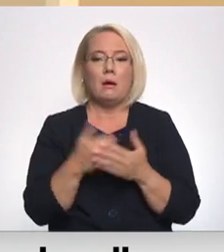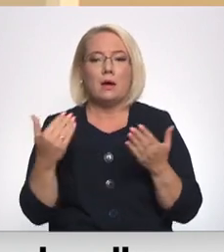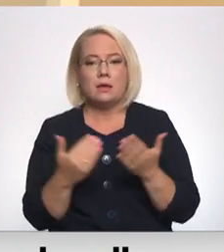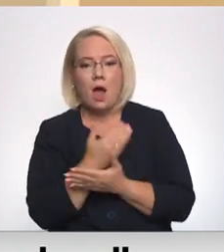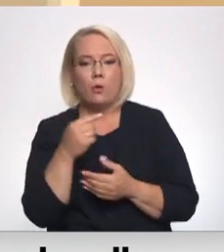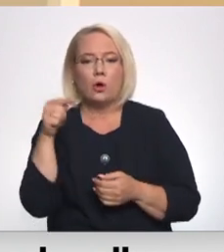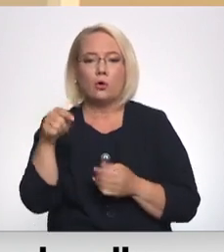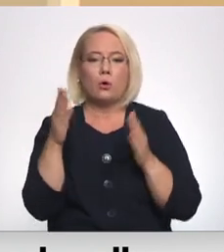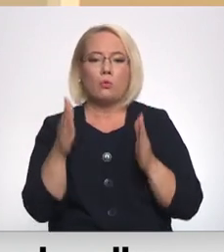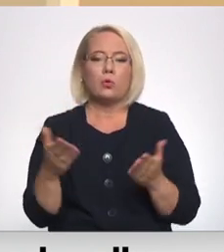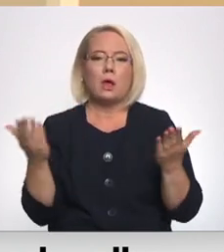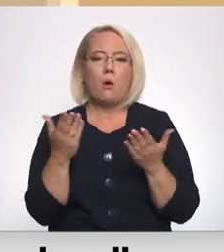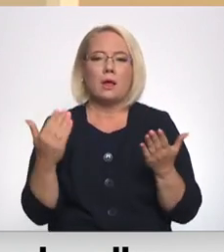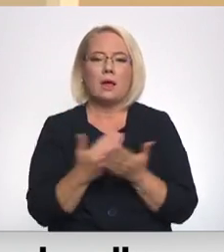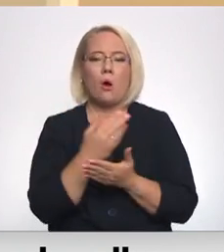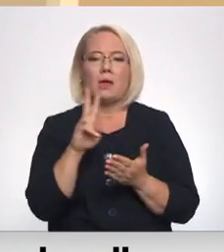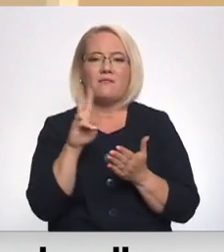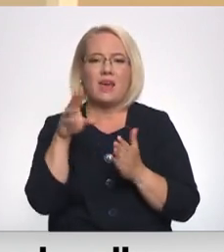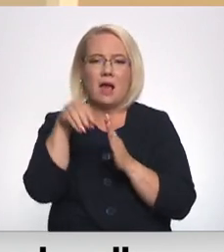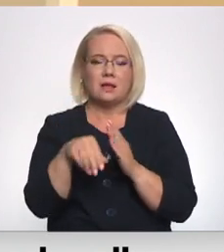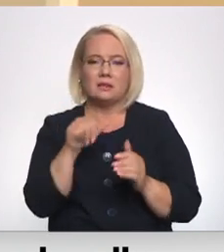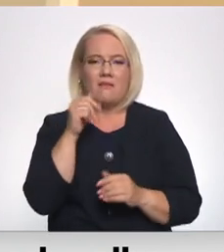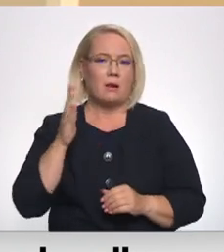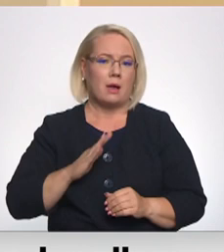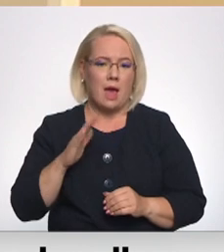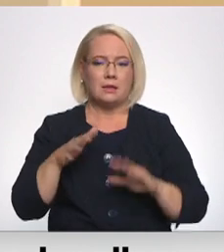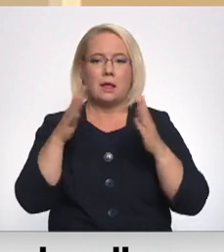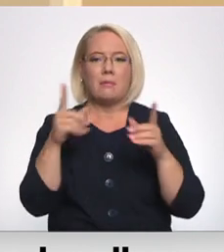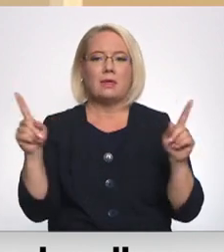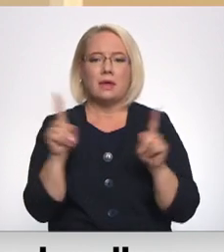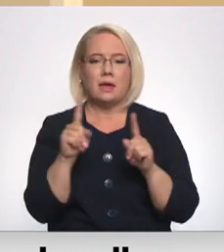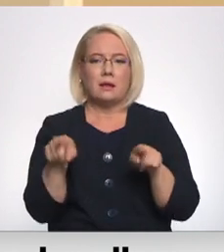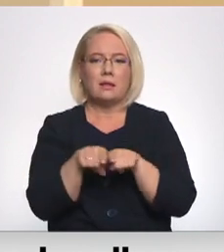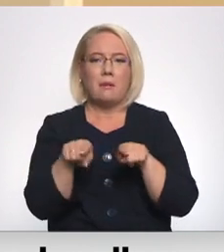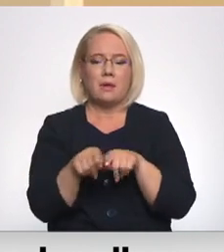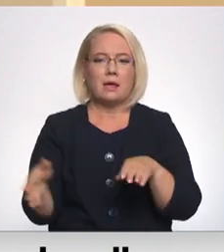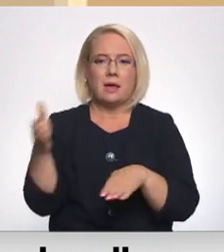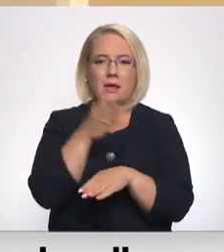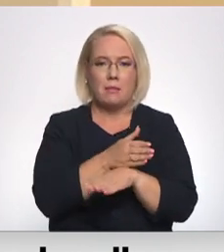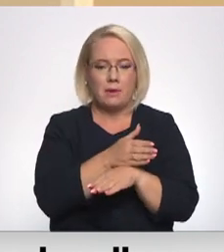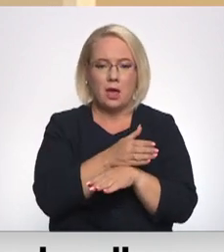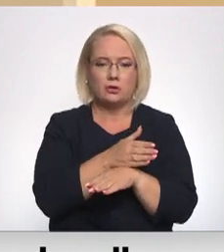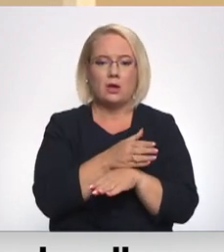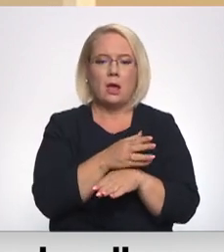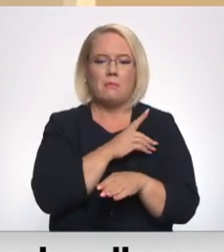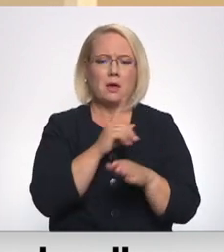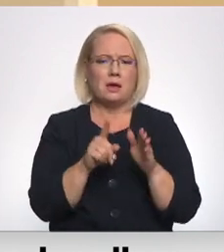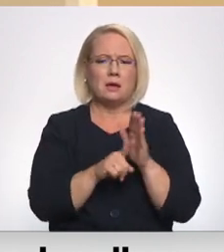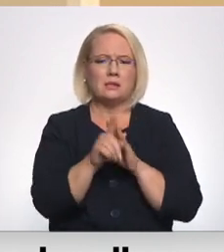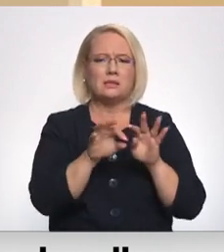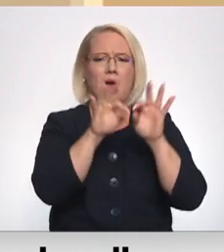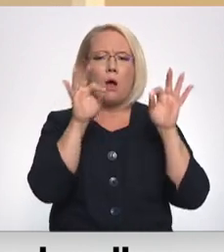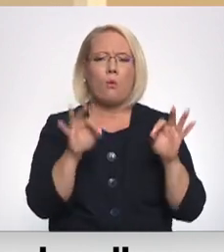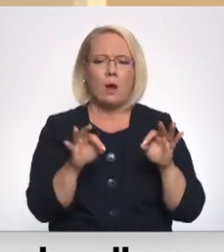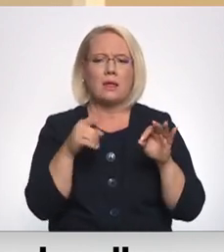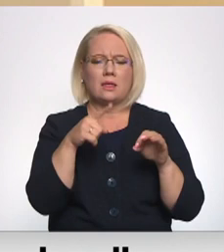ka tur būtu kaut kādas jaunas vielas, nevaram gaidīt, bet tikai ir, tā kā iepriekš bija viens, sakotnēji suhaņa celms, tur bija orientācija uz